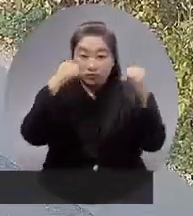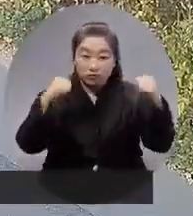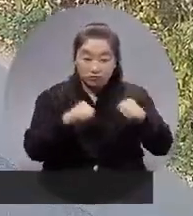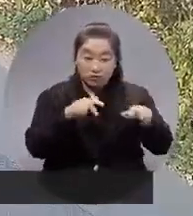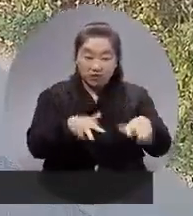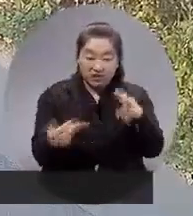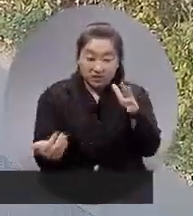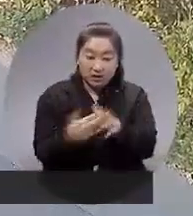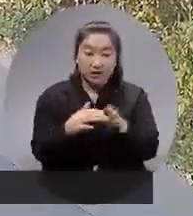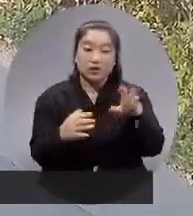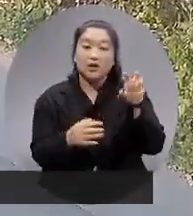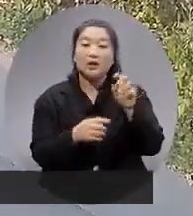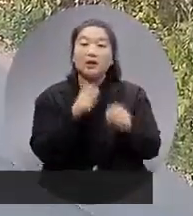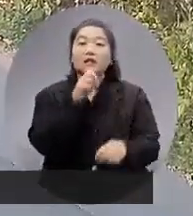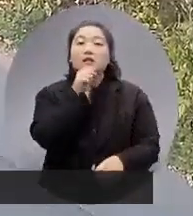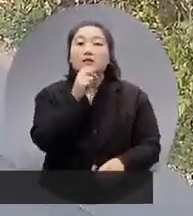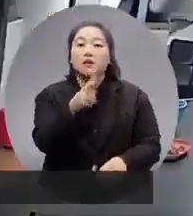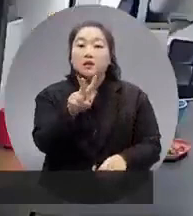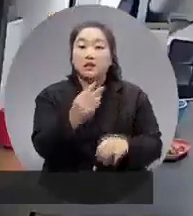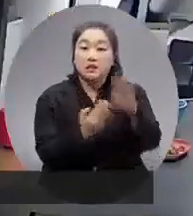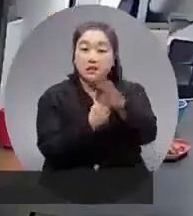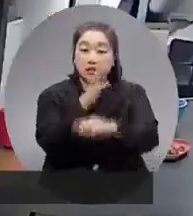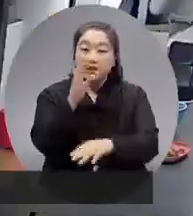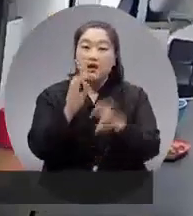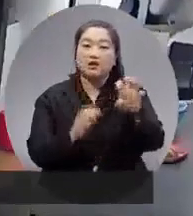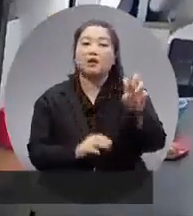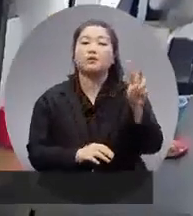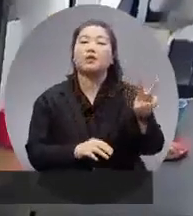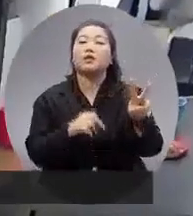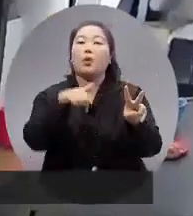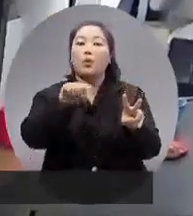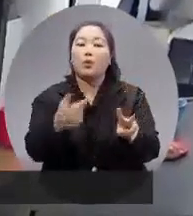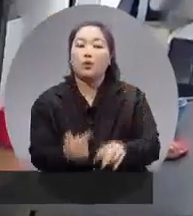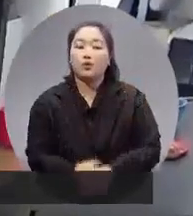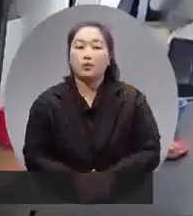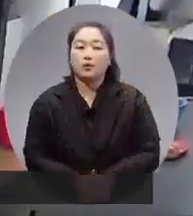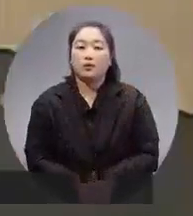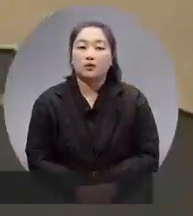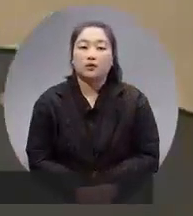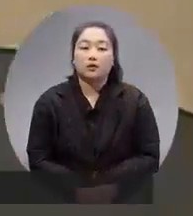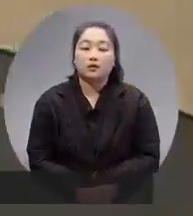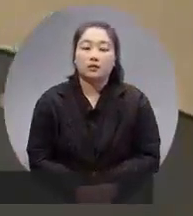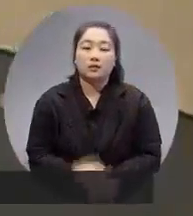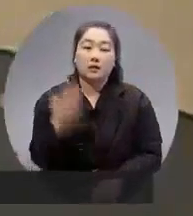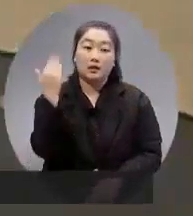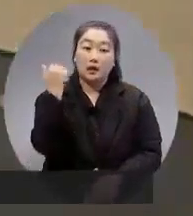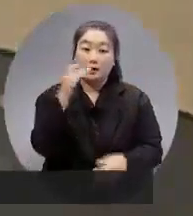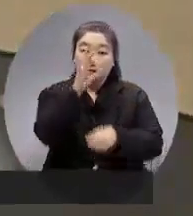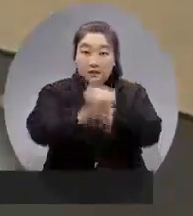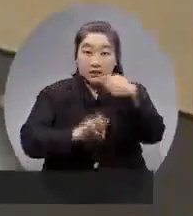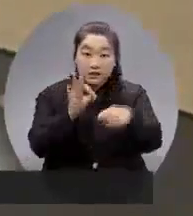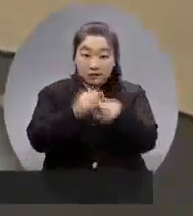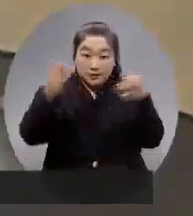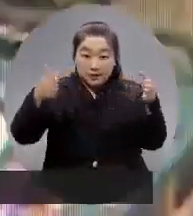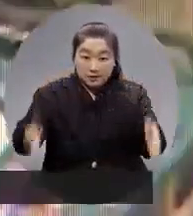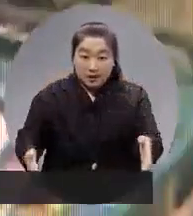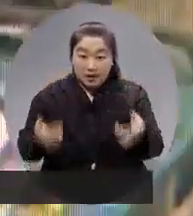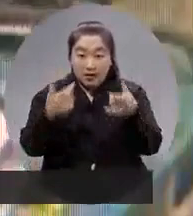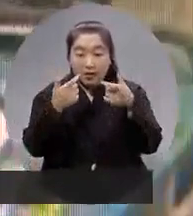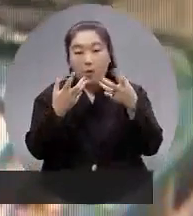지금까지 규모 2 이상의 지진이 42차례 발생했습니다 최근 10년 사이에는 더